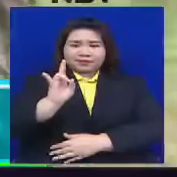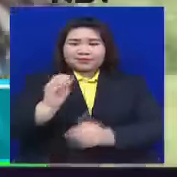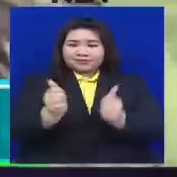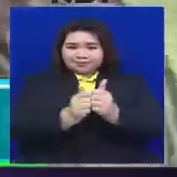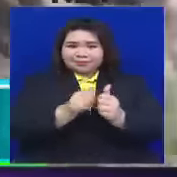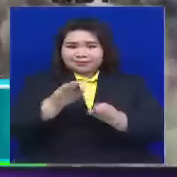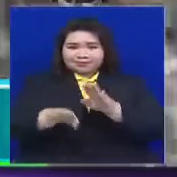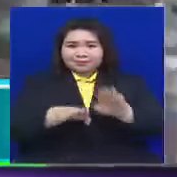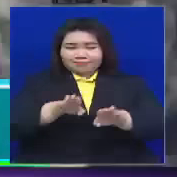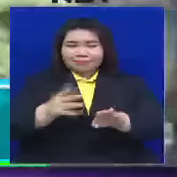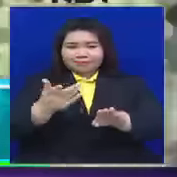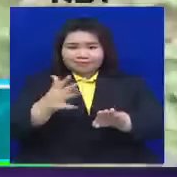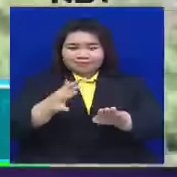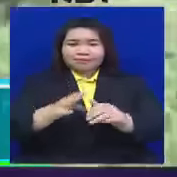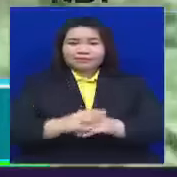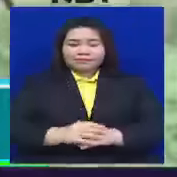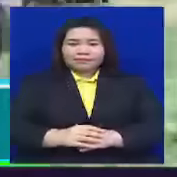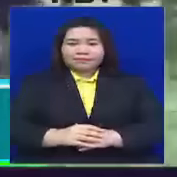กหู